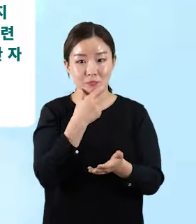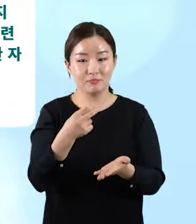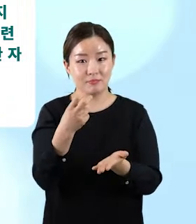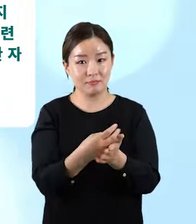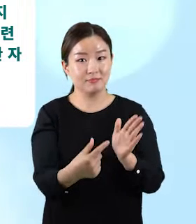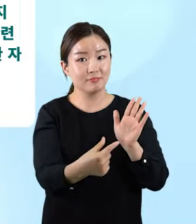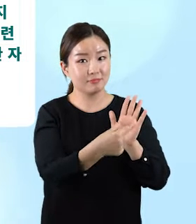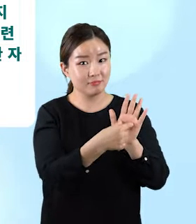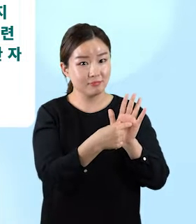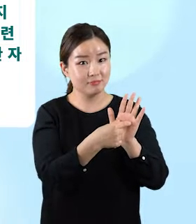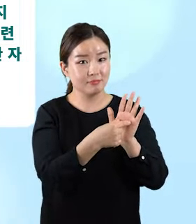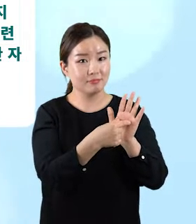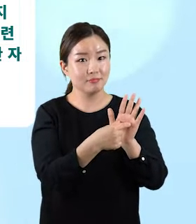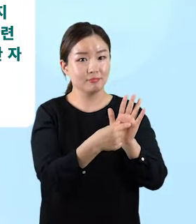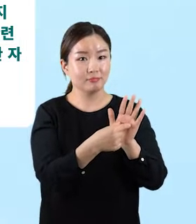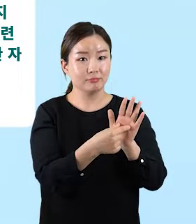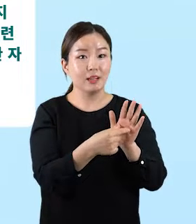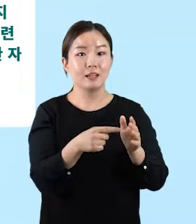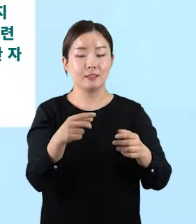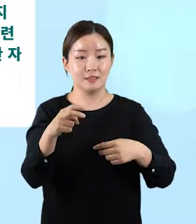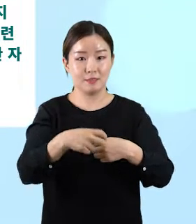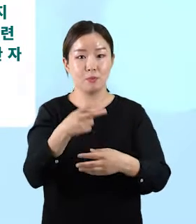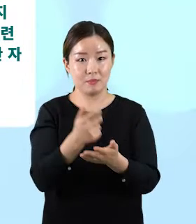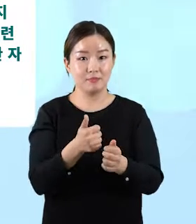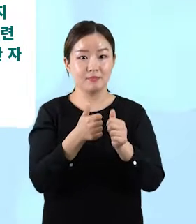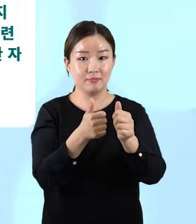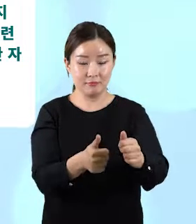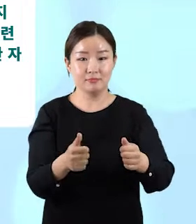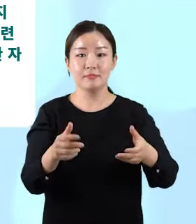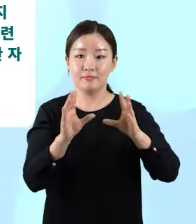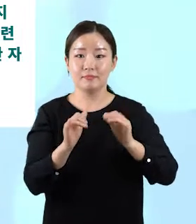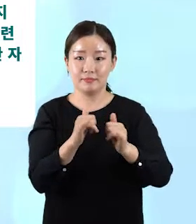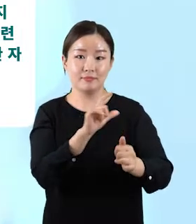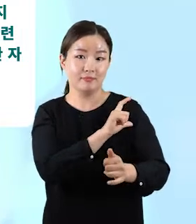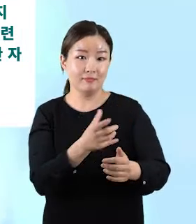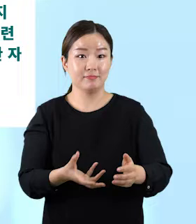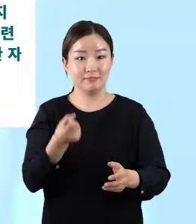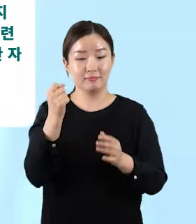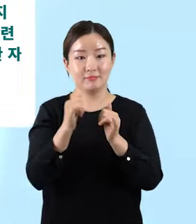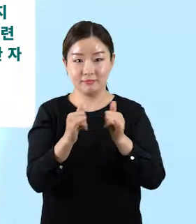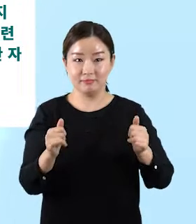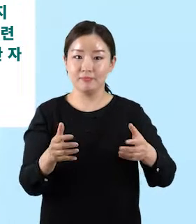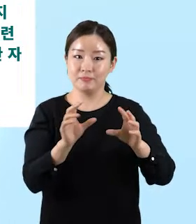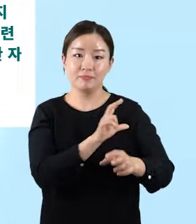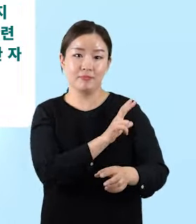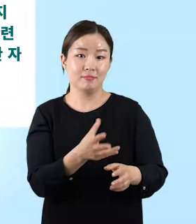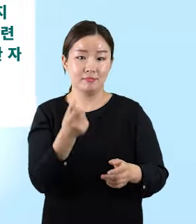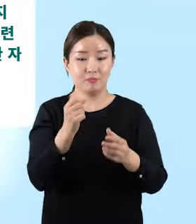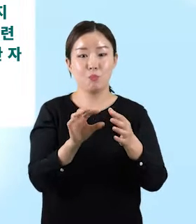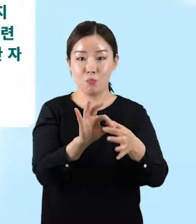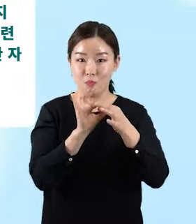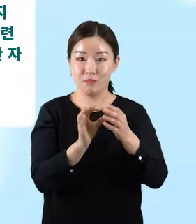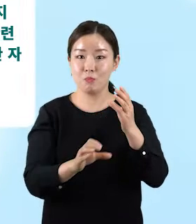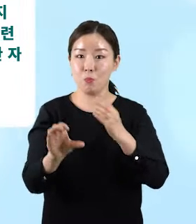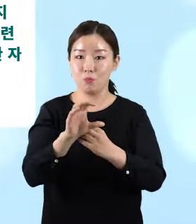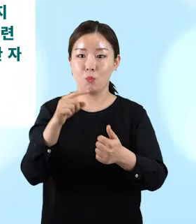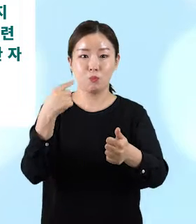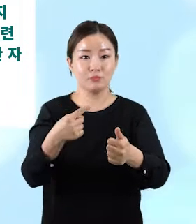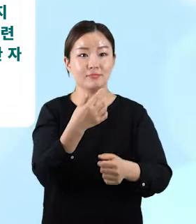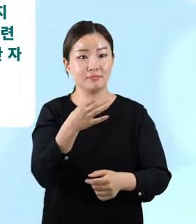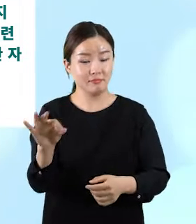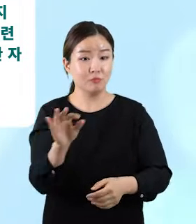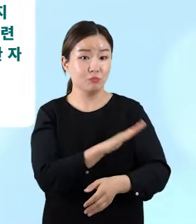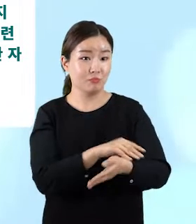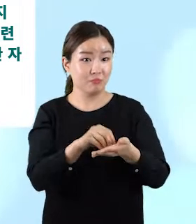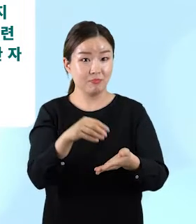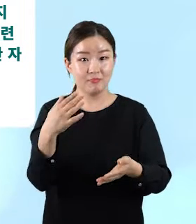이상 장애인 복지법상 등록된 의료법에 따른 안마사 자격 소지 및 안마사 자격 관련 보수교육을 이수한